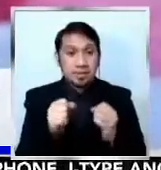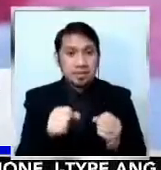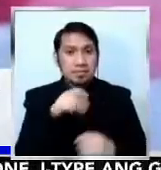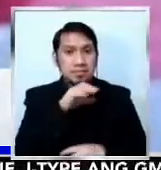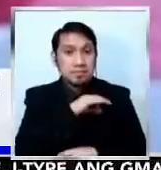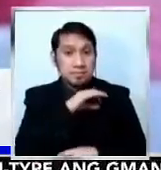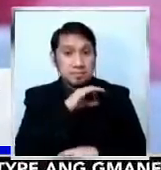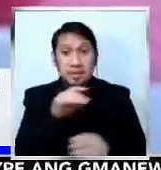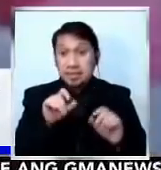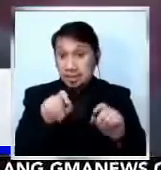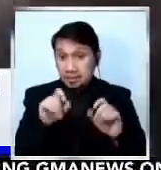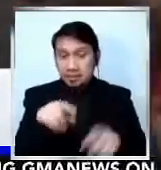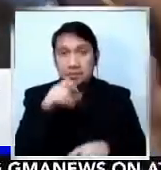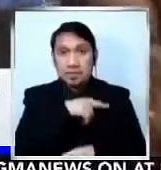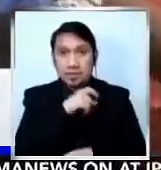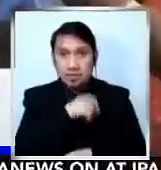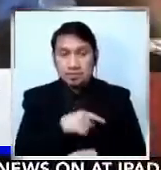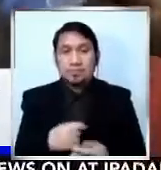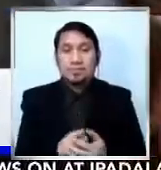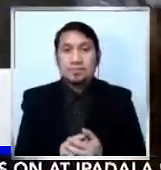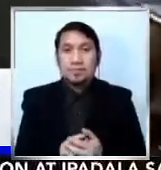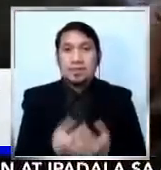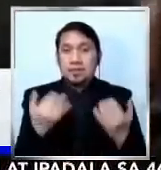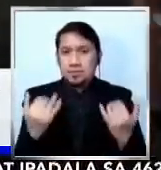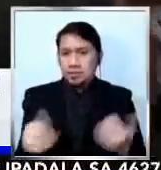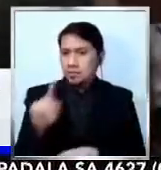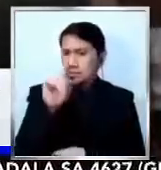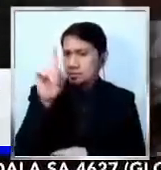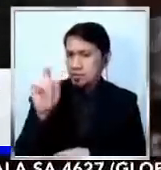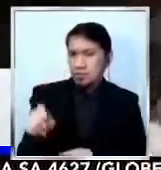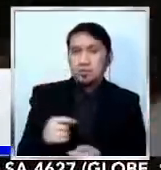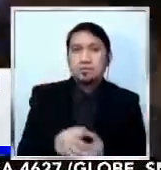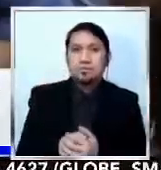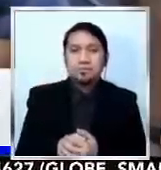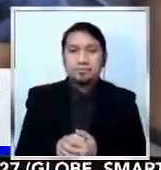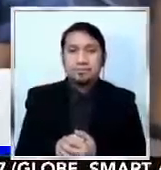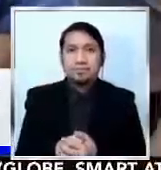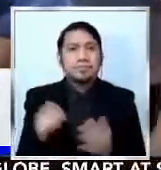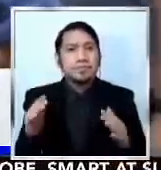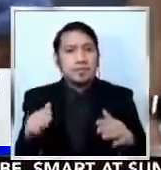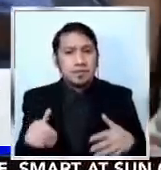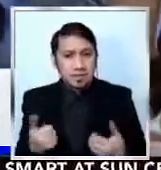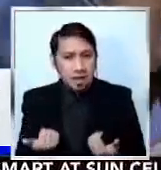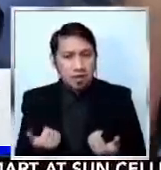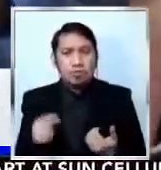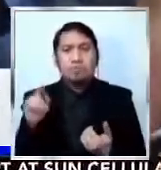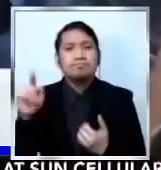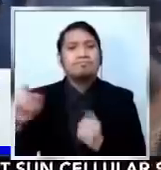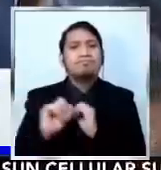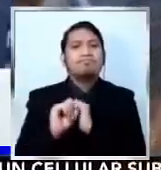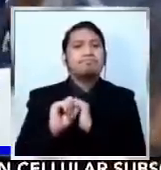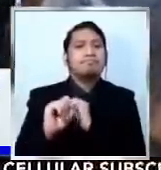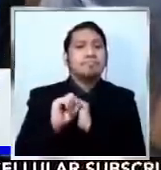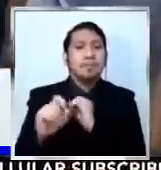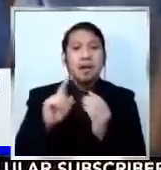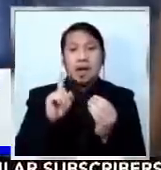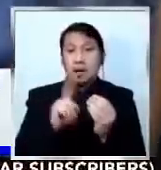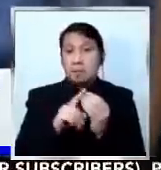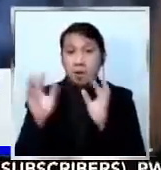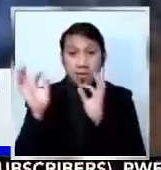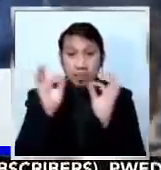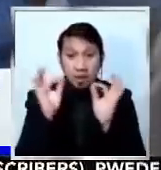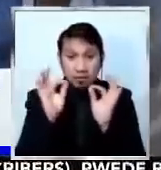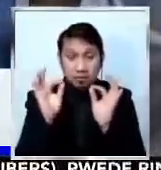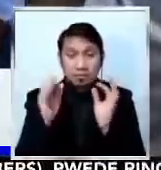kanyang Angat Buhay program. Tinanong si Robredo, paano raw ba ang magiging kampanya niya laban sa ilegal na droga, lalo't